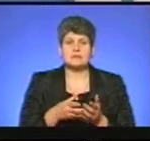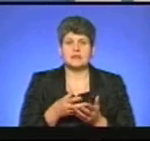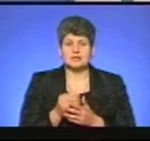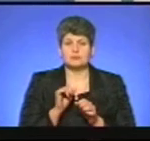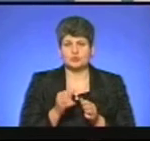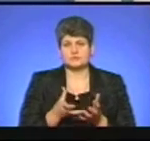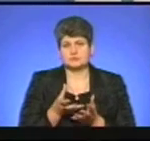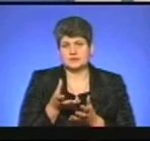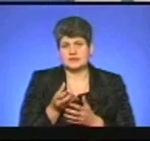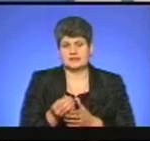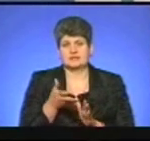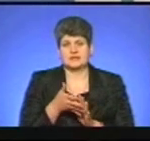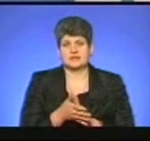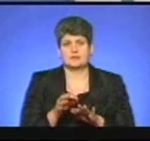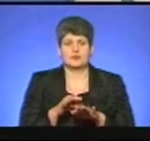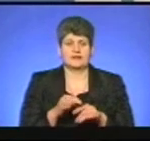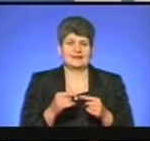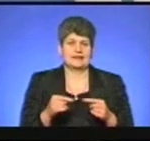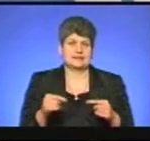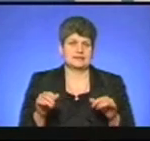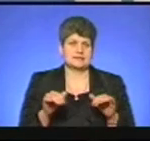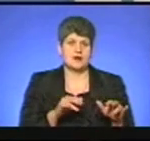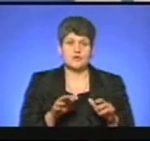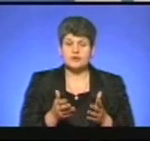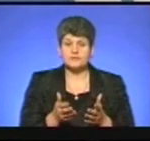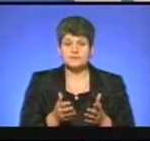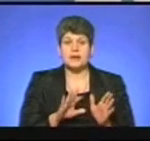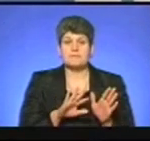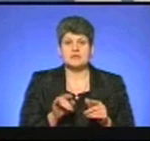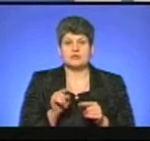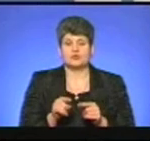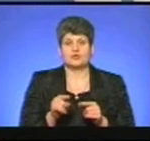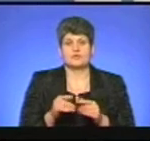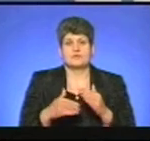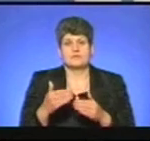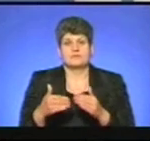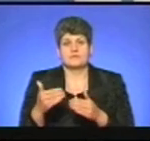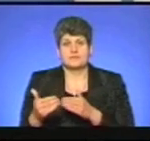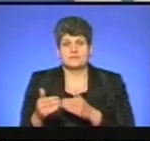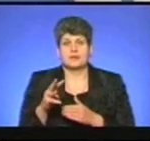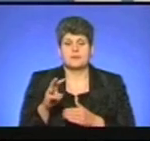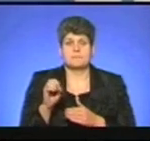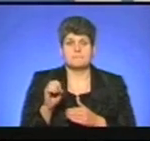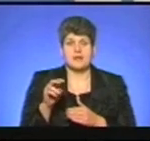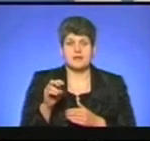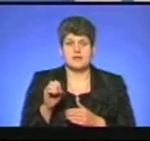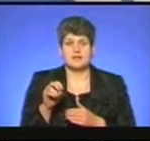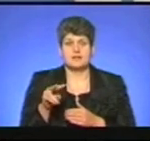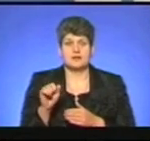покривати витрати на проведення різноманітних таких заходів. Після того ми рухаємося до Маланки 13